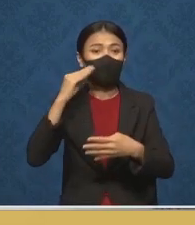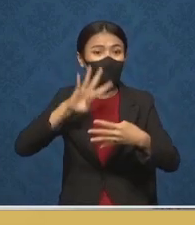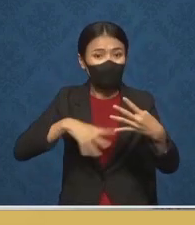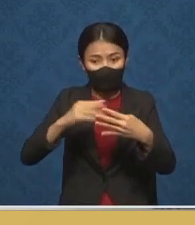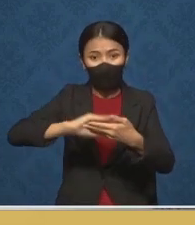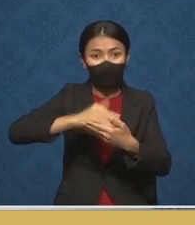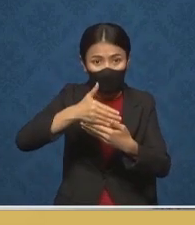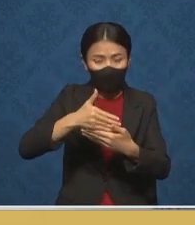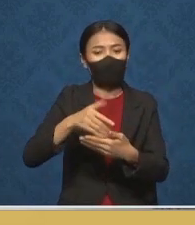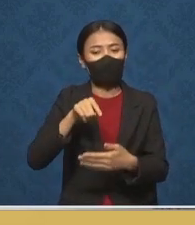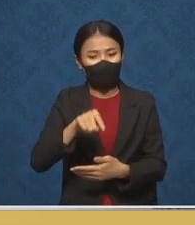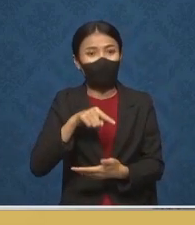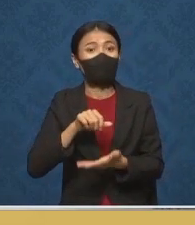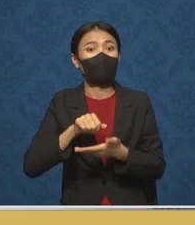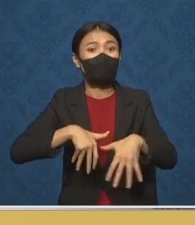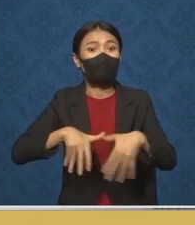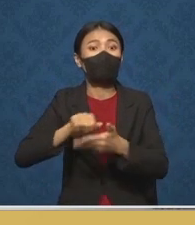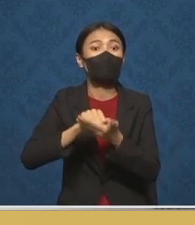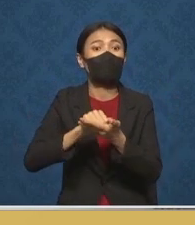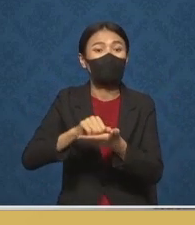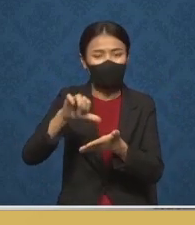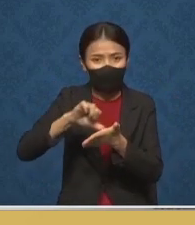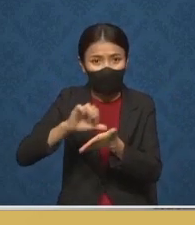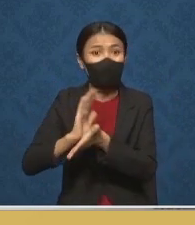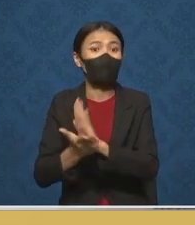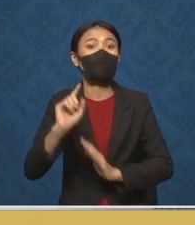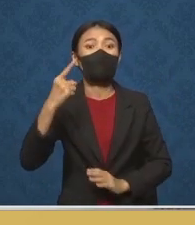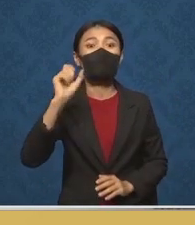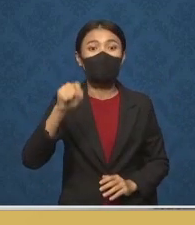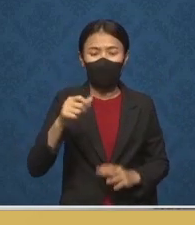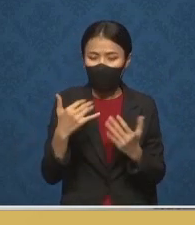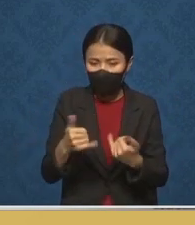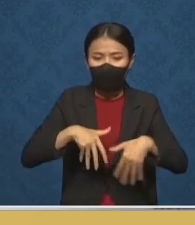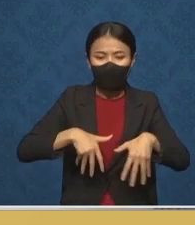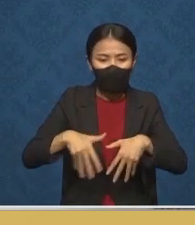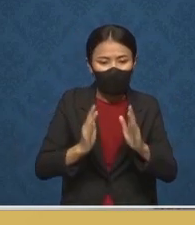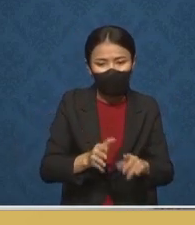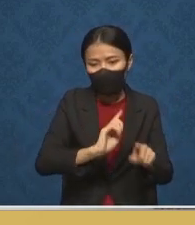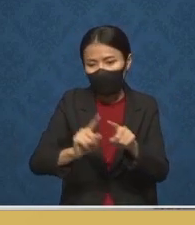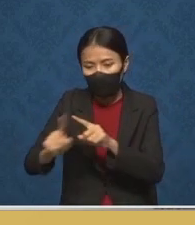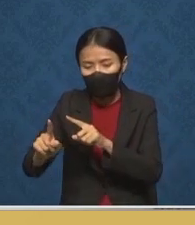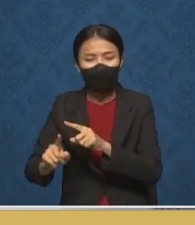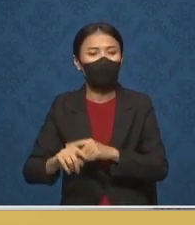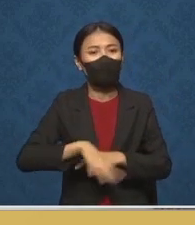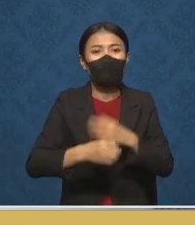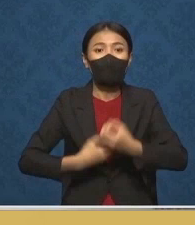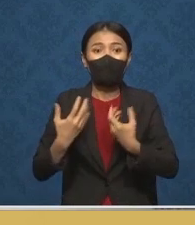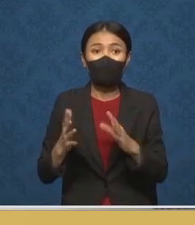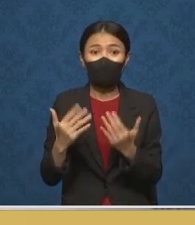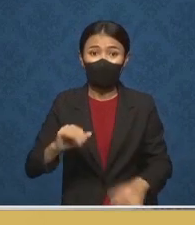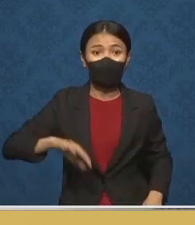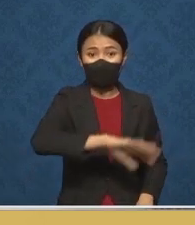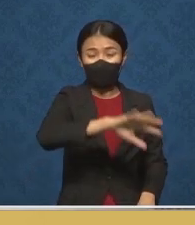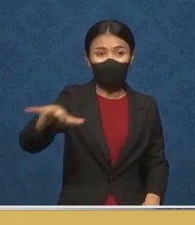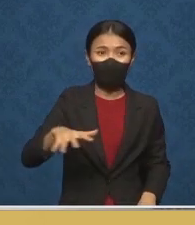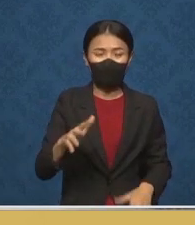อมรับว่างานทะเบียนราษฎรมีผู้อภิปรายไปหลายคนแล้วฮะเราเกิดมา163ปีในข้อมูลจะ